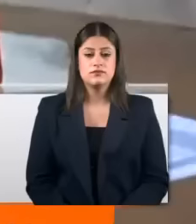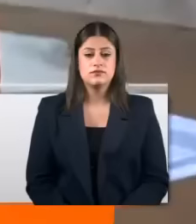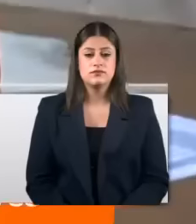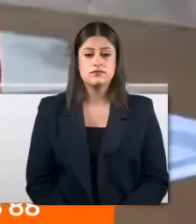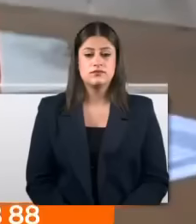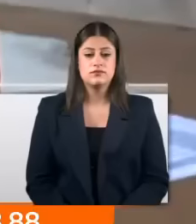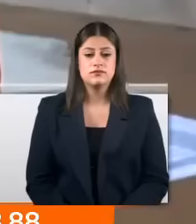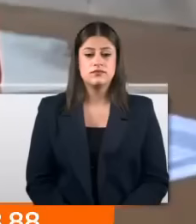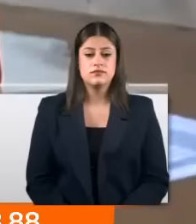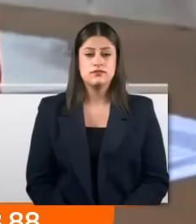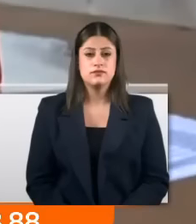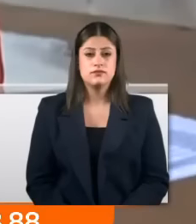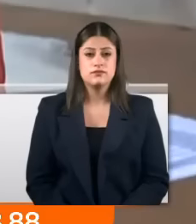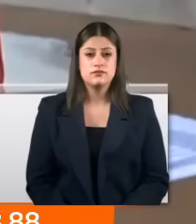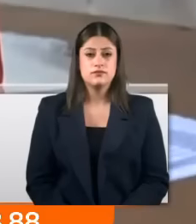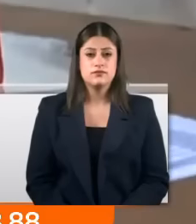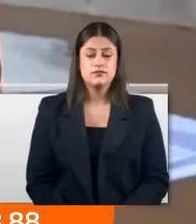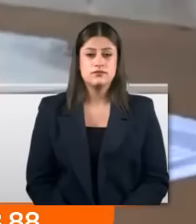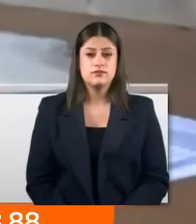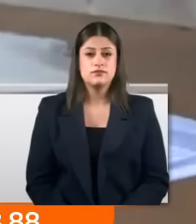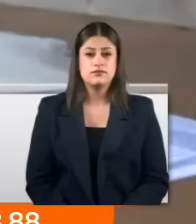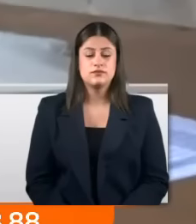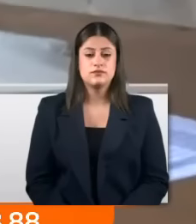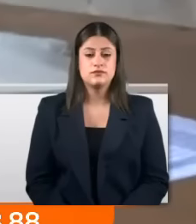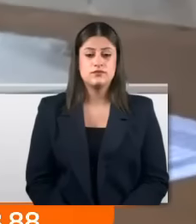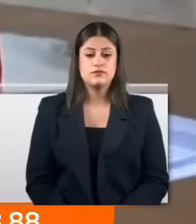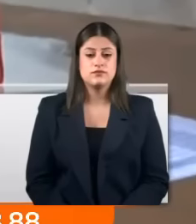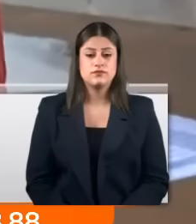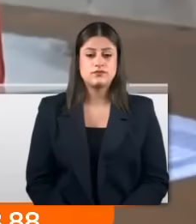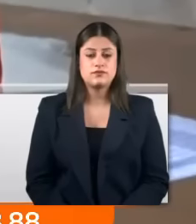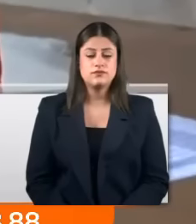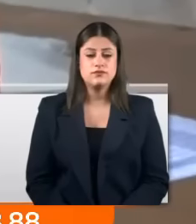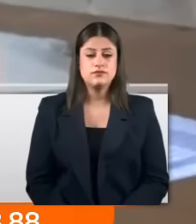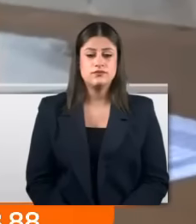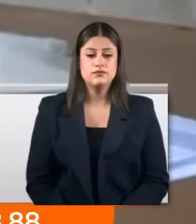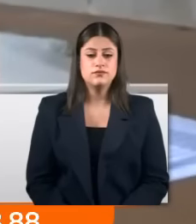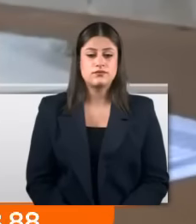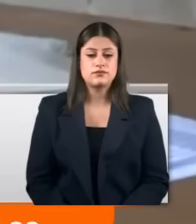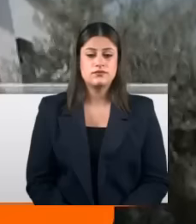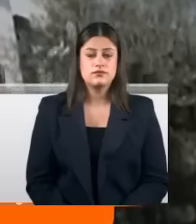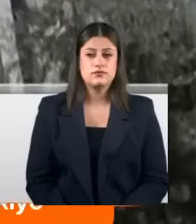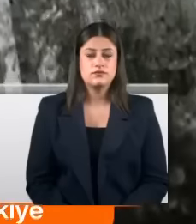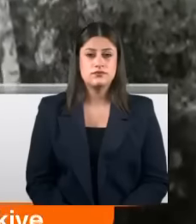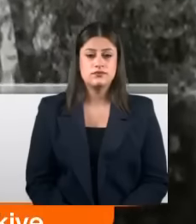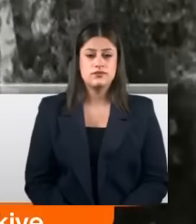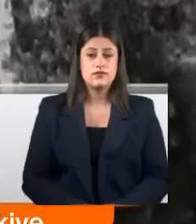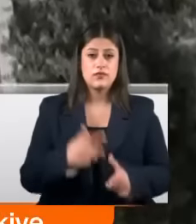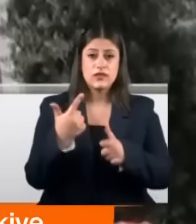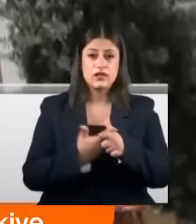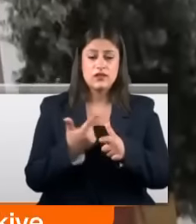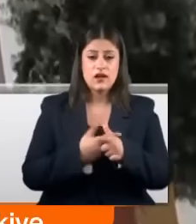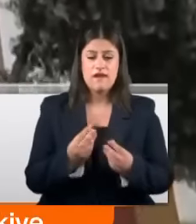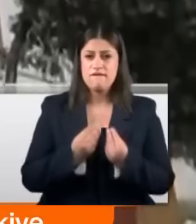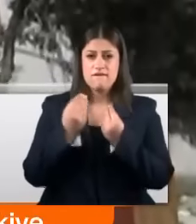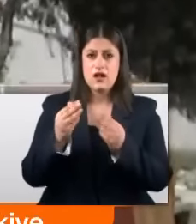İcra dairesi avukatlar geldi. Bizi dışarıya attılar. Çocuklarla birlikte dışarıda yaşıyoruz. Kiraya verdiği